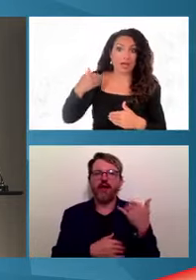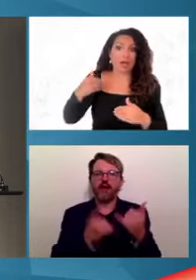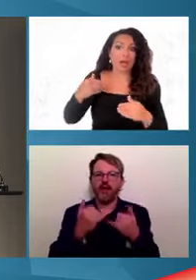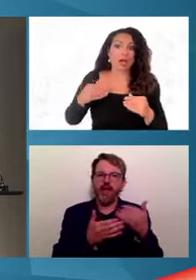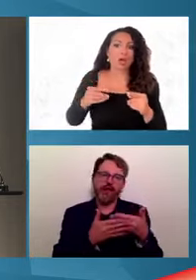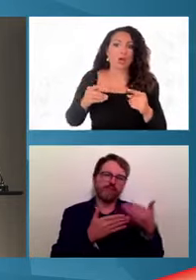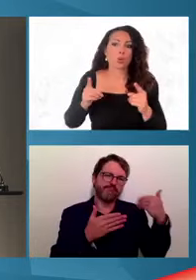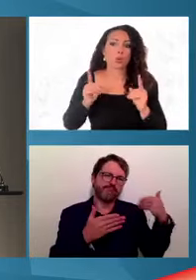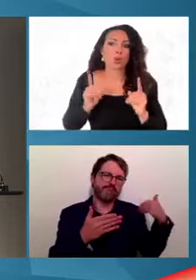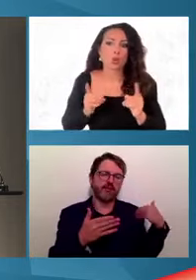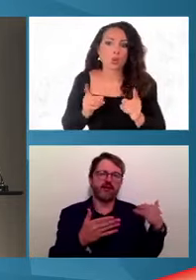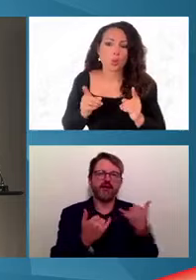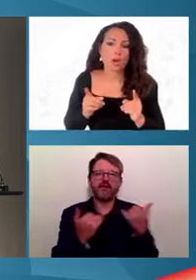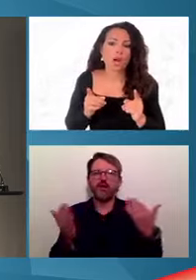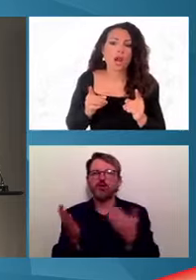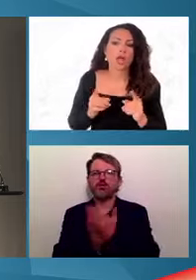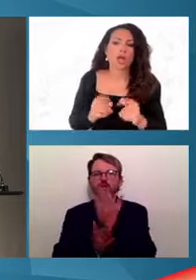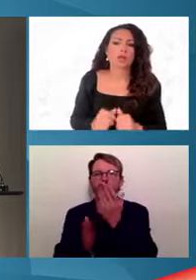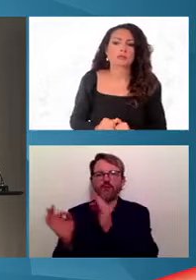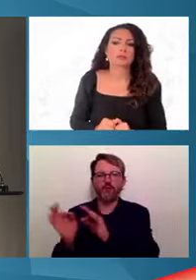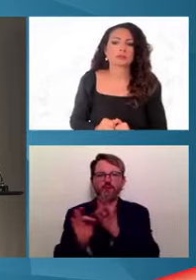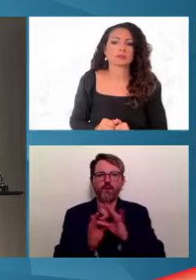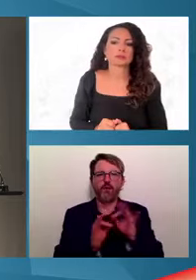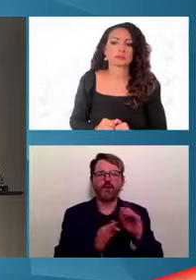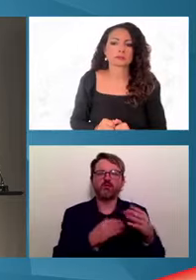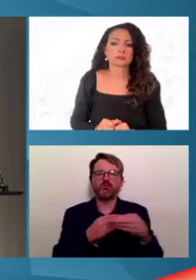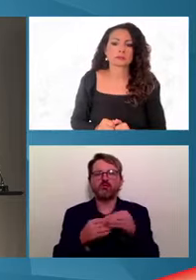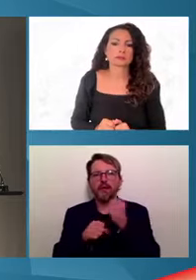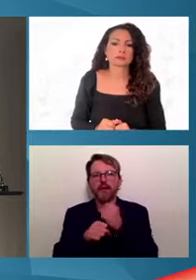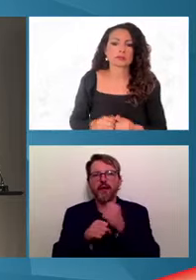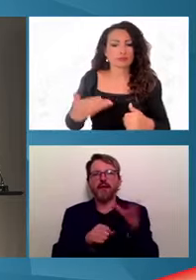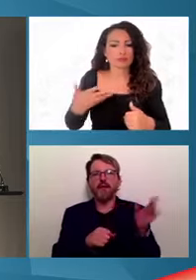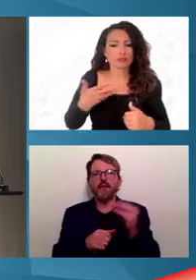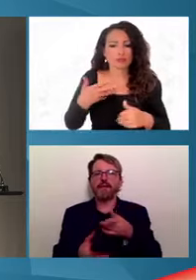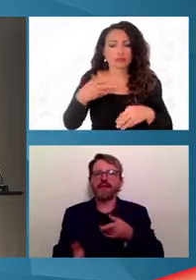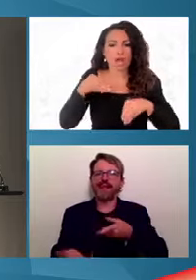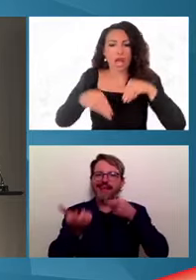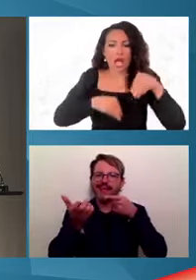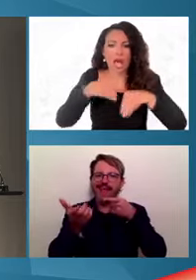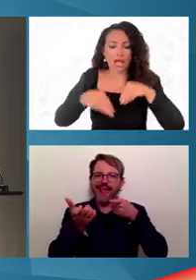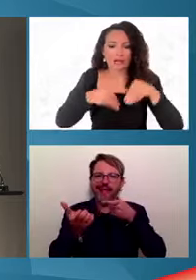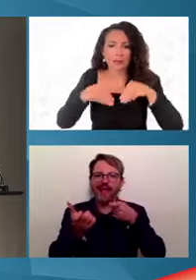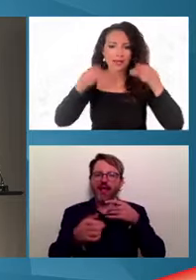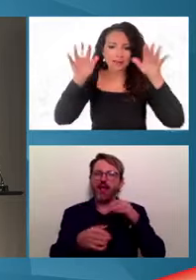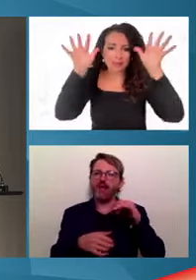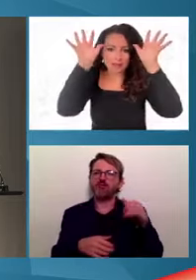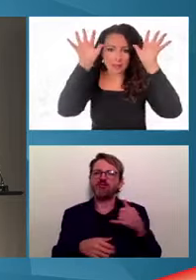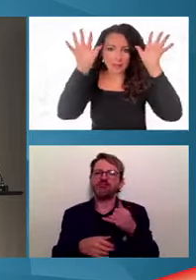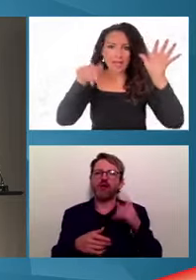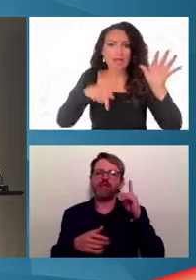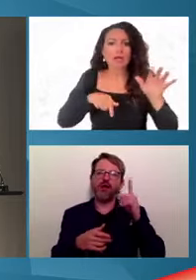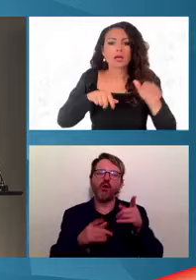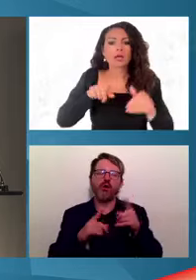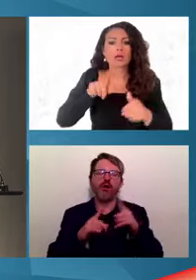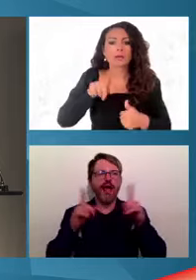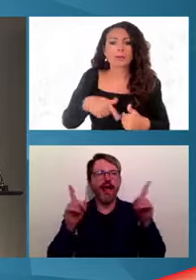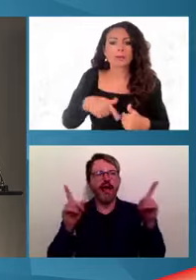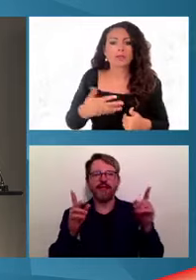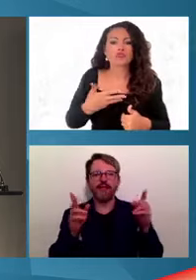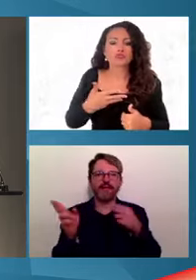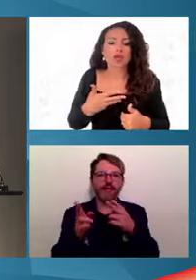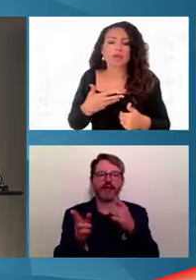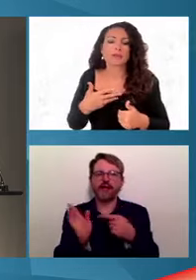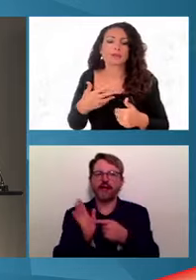über die Durchführungsverordnung, über die Zusammenarbeit mit der Jägerschaft, wo wir dann auch Alternativen versucht haben, aufgezeigt haben, dass es